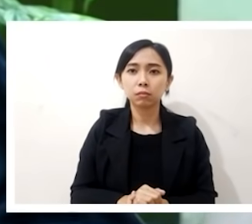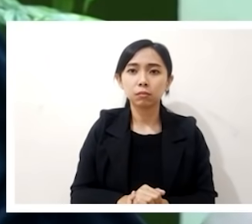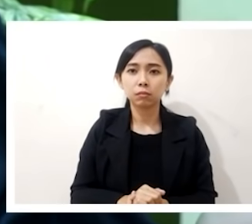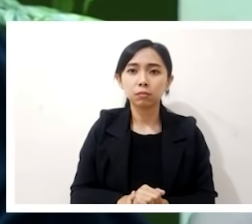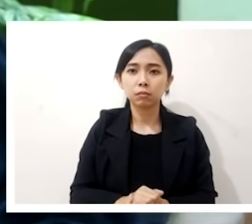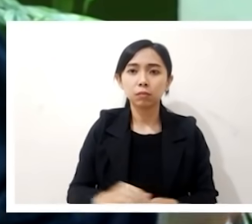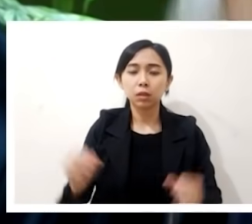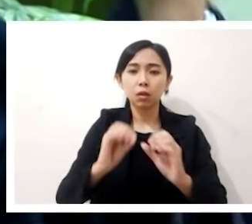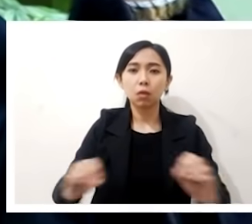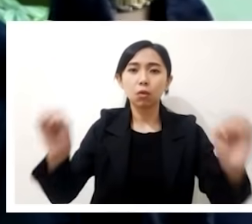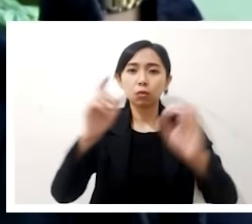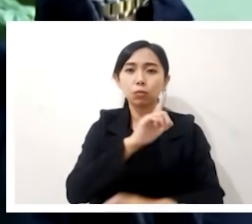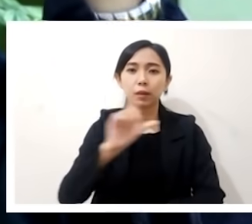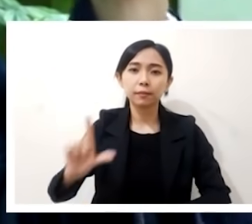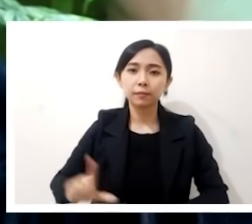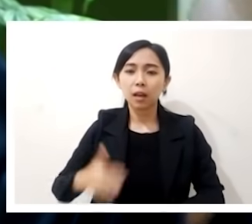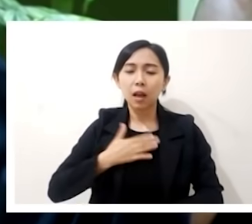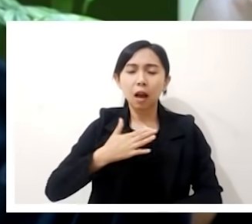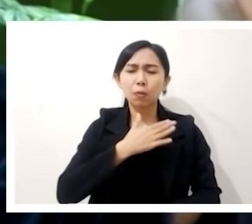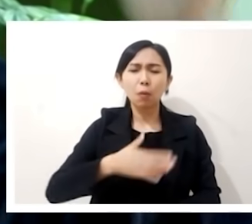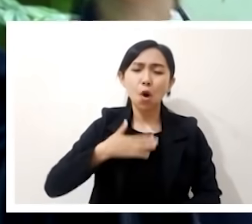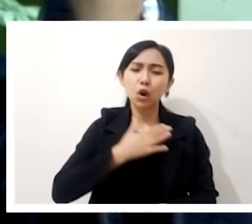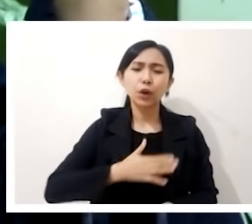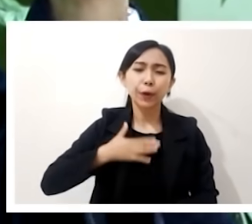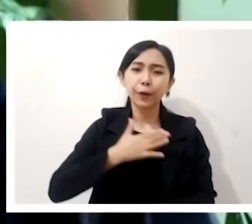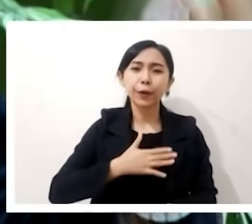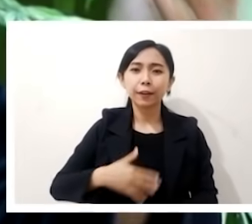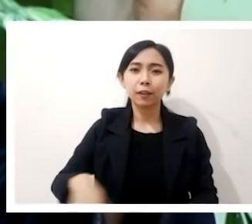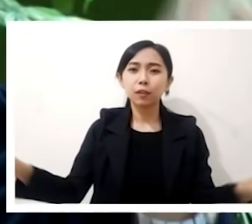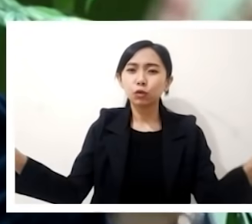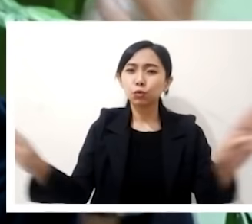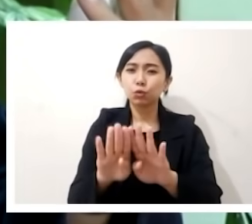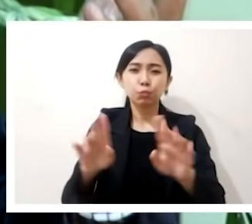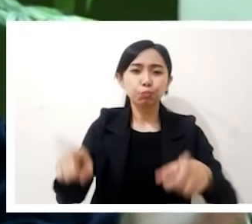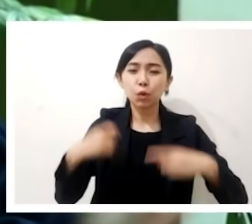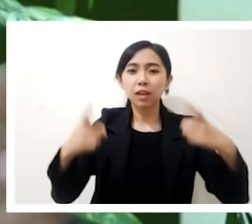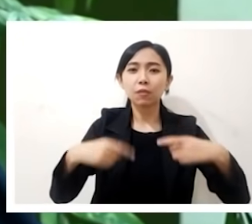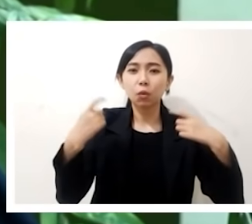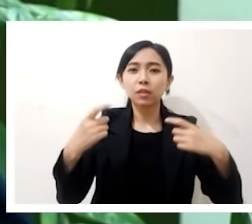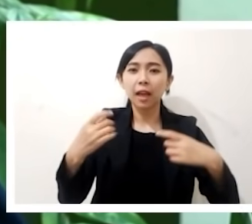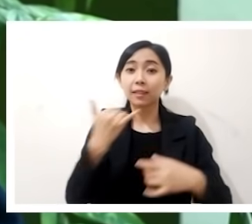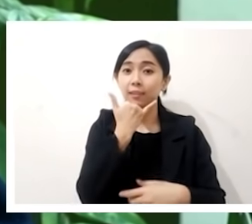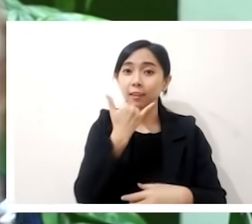Oh Allah, aku memohon dengan sangat, tutupilah dosa-dosa dan pelanggaran yang telah aku dan